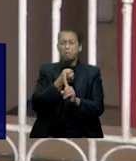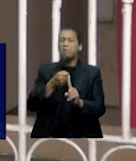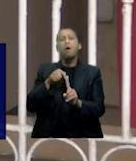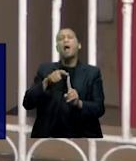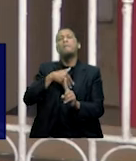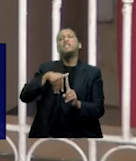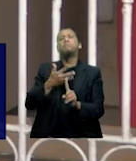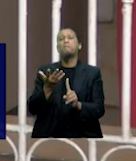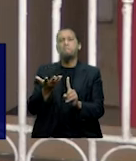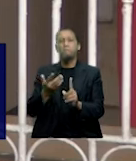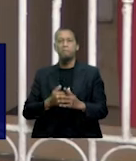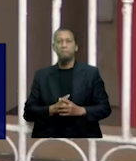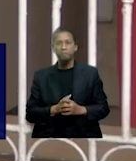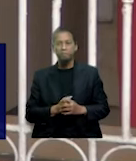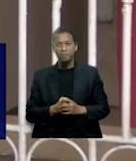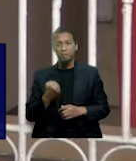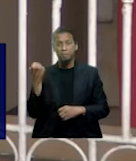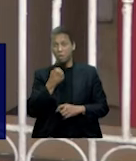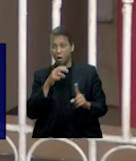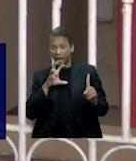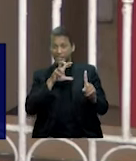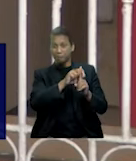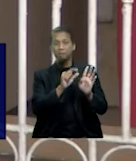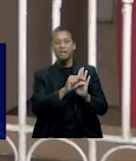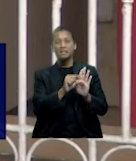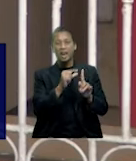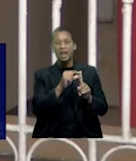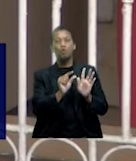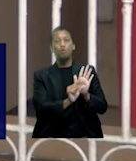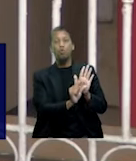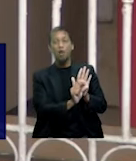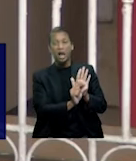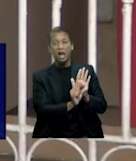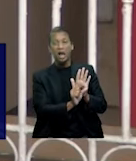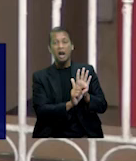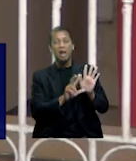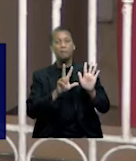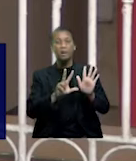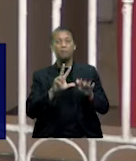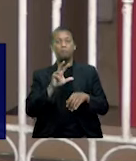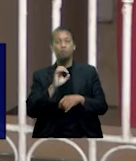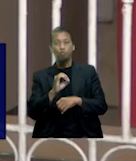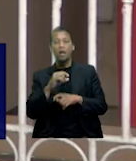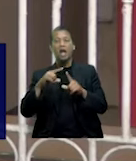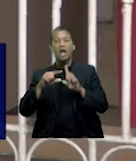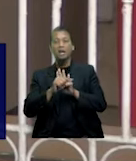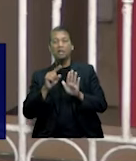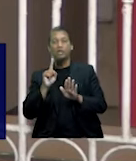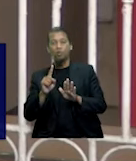atas perbuatannya pelaku ini dijerat dengan pasal undang-undang pasal 80 ayat 1 dan ayat 2